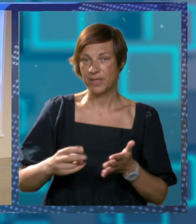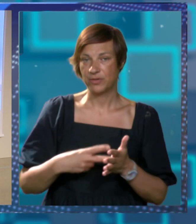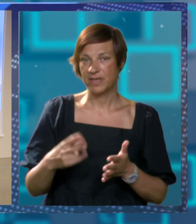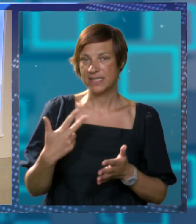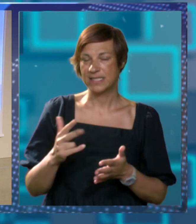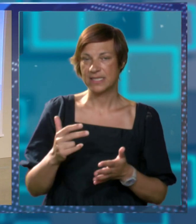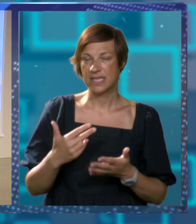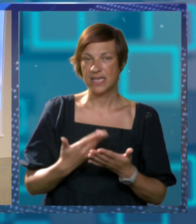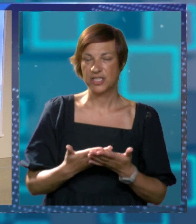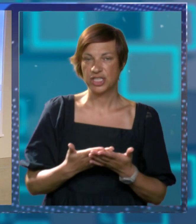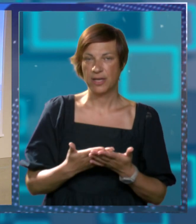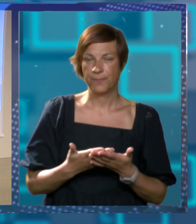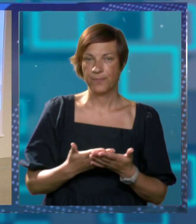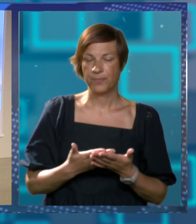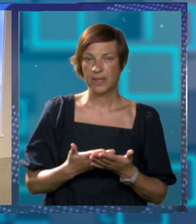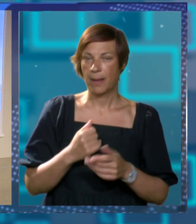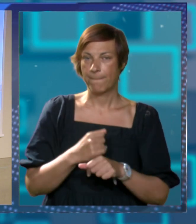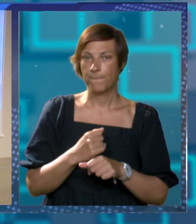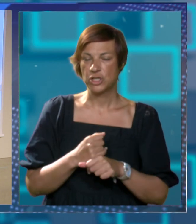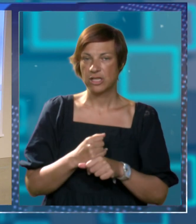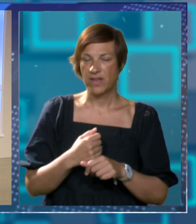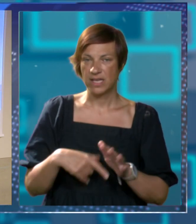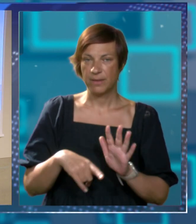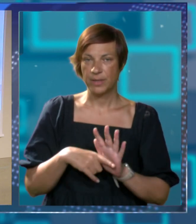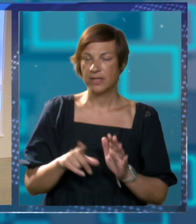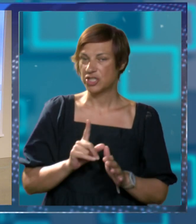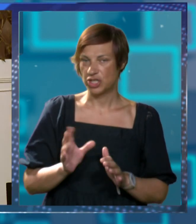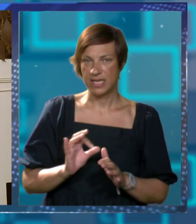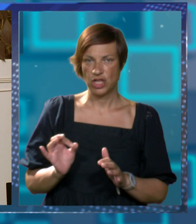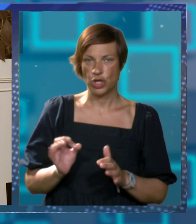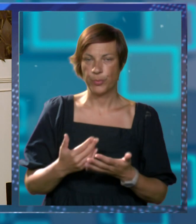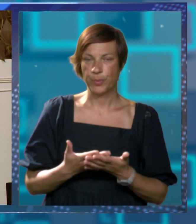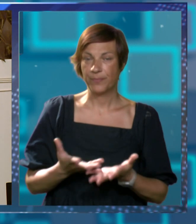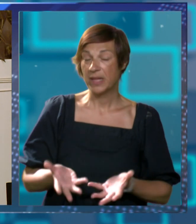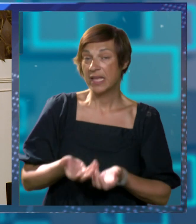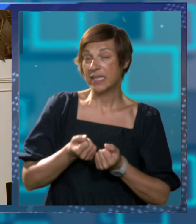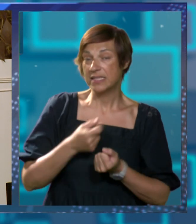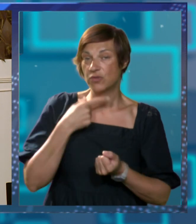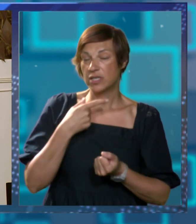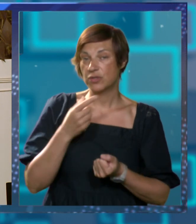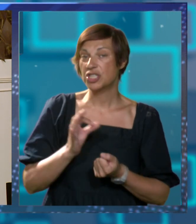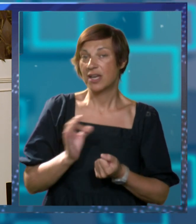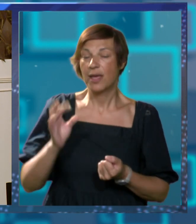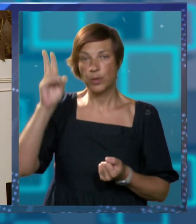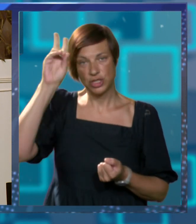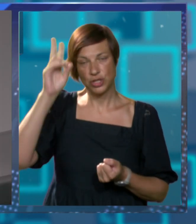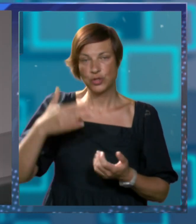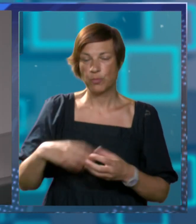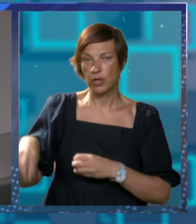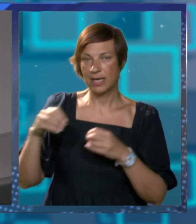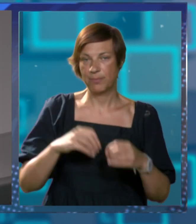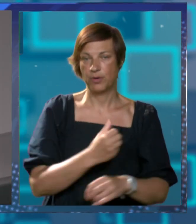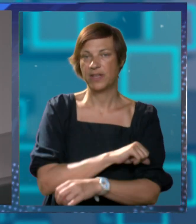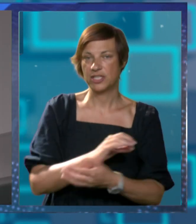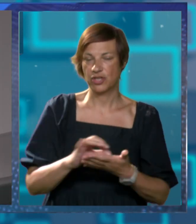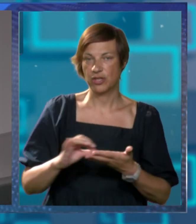godina je bila, ja bih rekao, poslovanje je bilo negativno, što nije dobro. Izvukli su, ističe najbolje što su mogli.